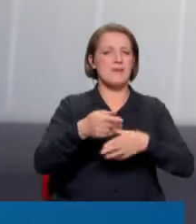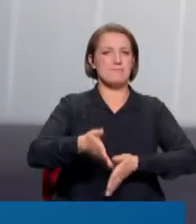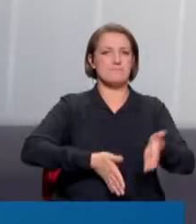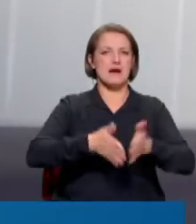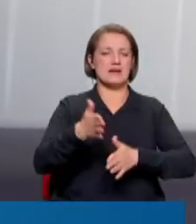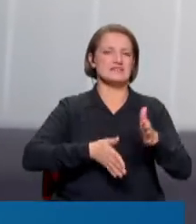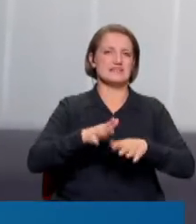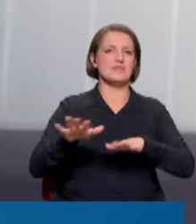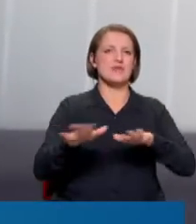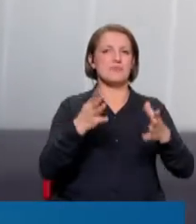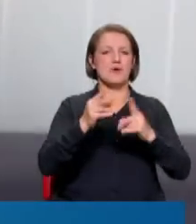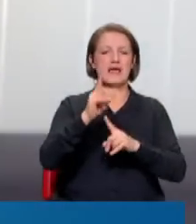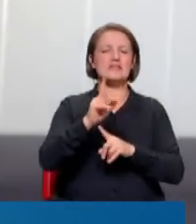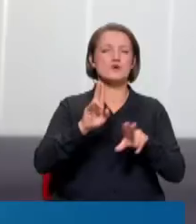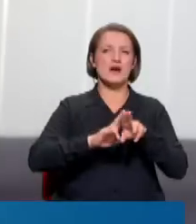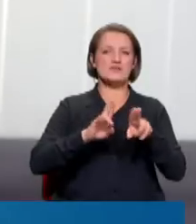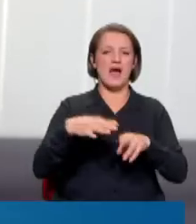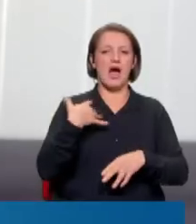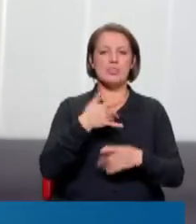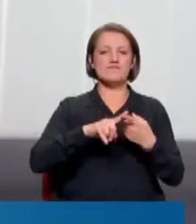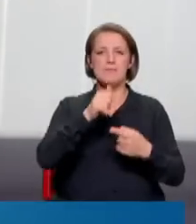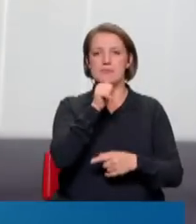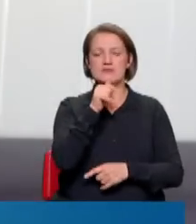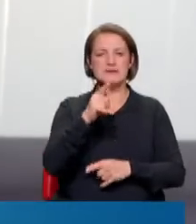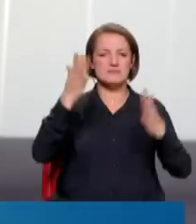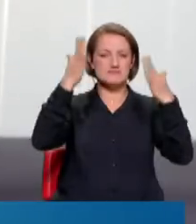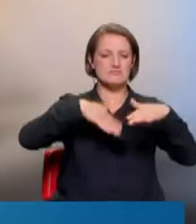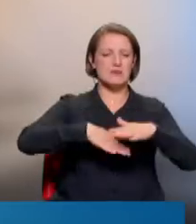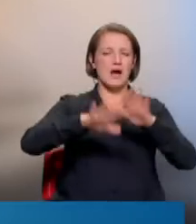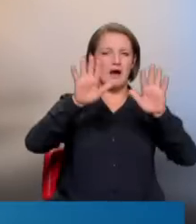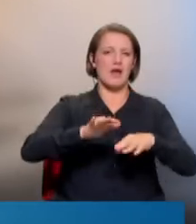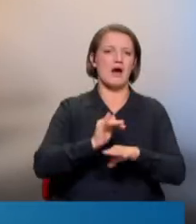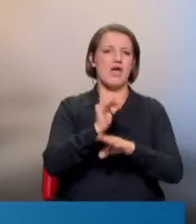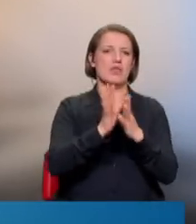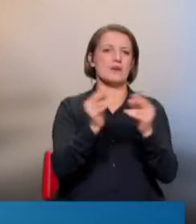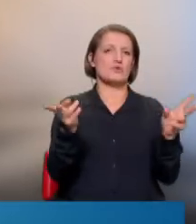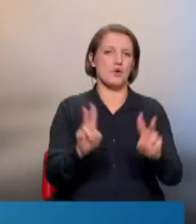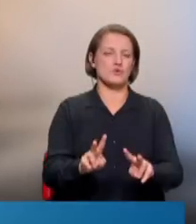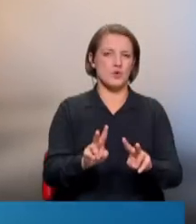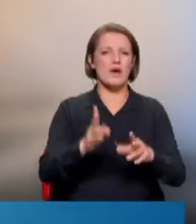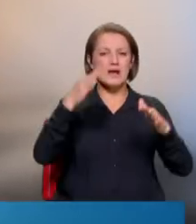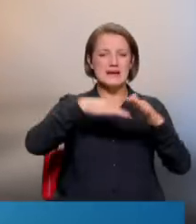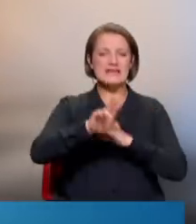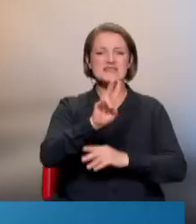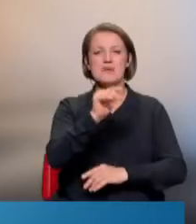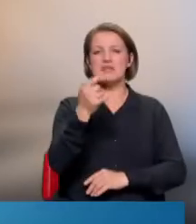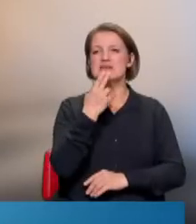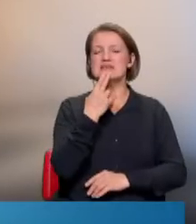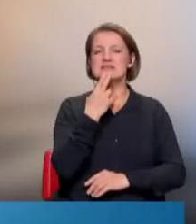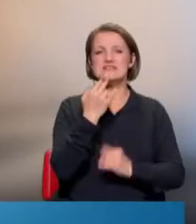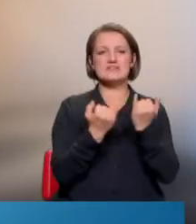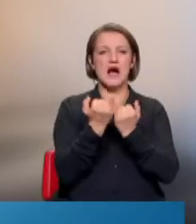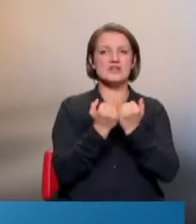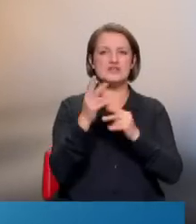mahallesi'de yakalanan İlknur kacın ve babası enkazda kalarak hayatını kaybetti enkazdan 26 yaşındaki